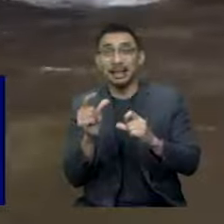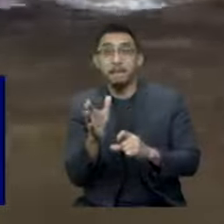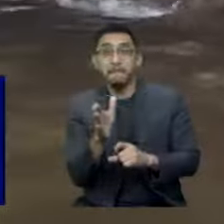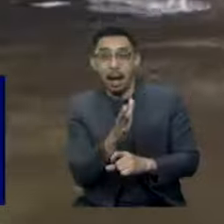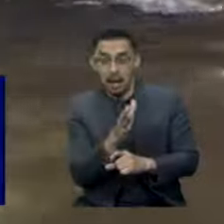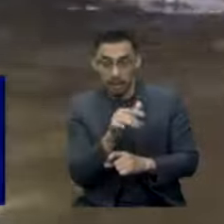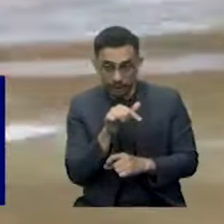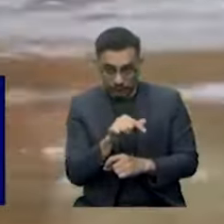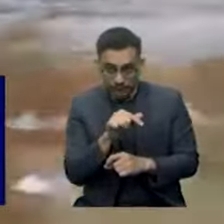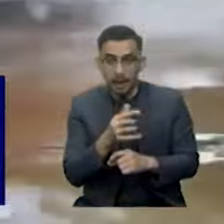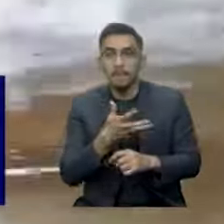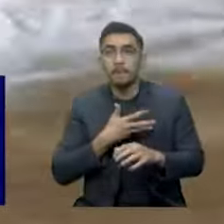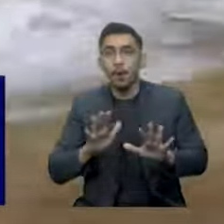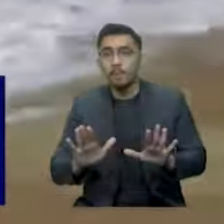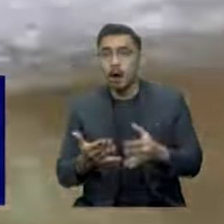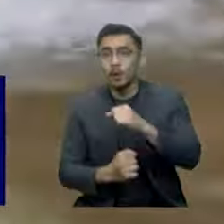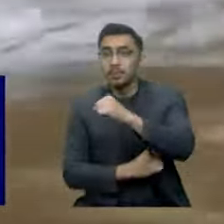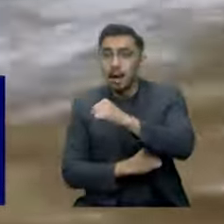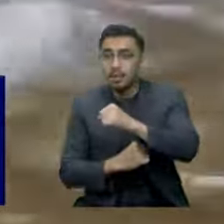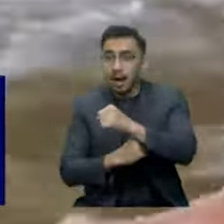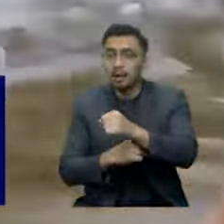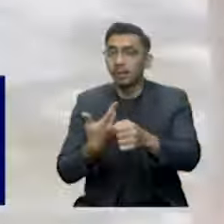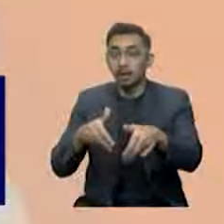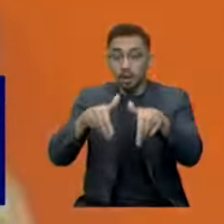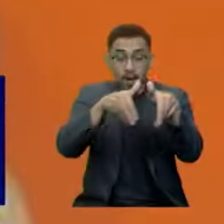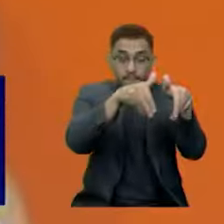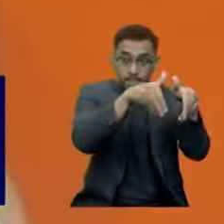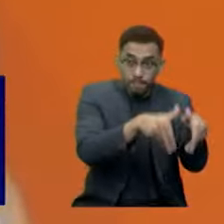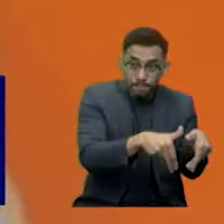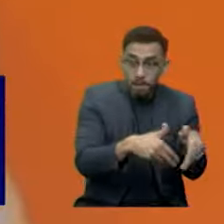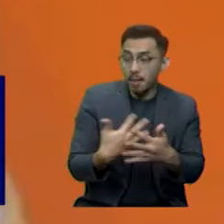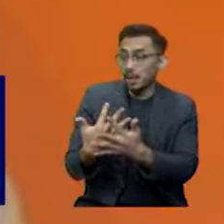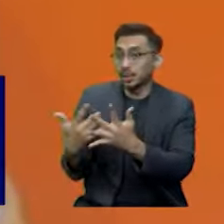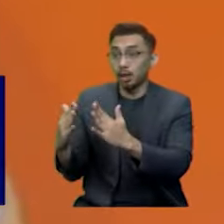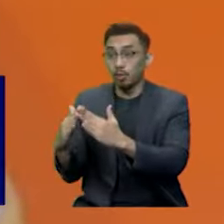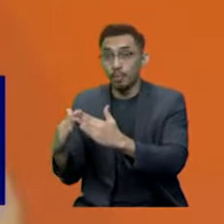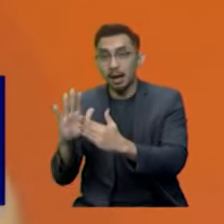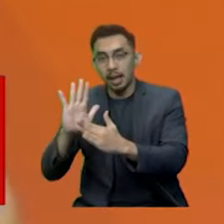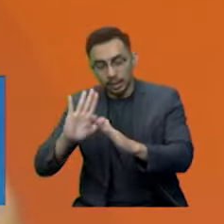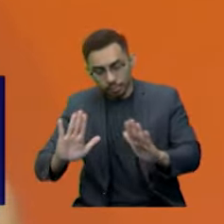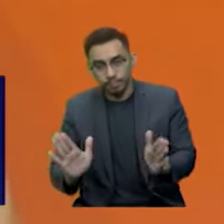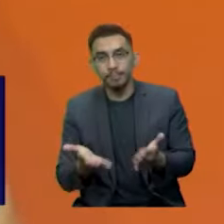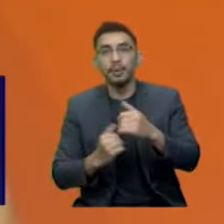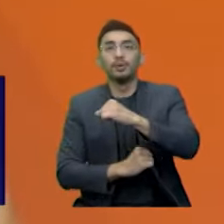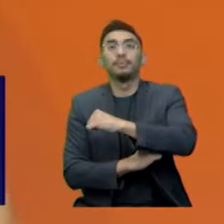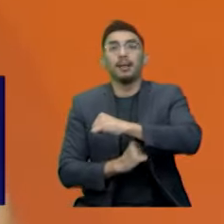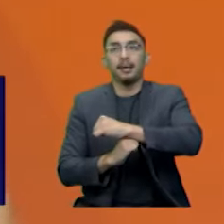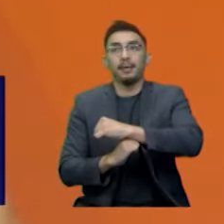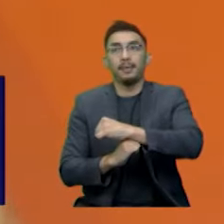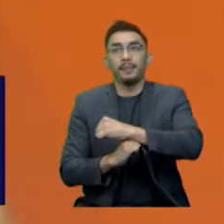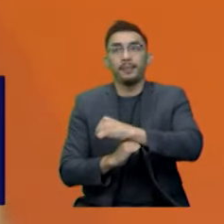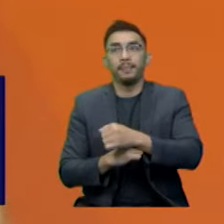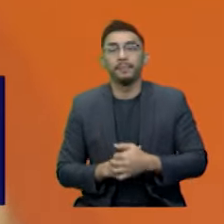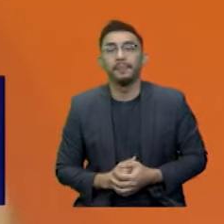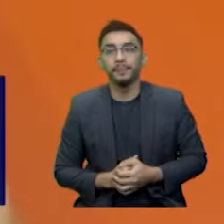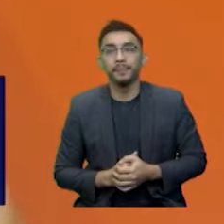menghubungkan area pemakaman dan permukiman warga. Mudah-mudahan setelah anggaran kita berjalan, jembatan